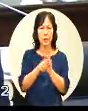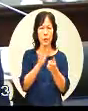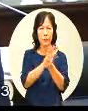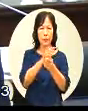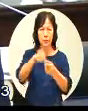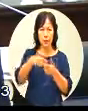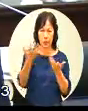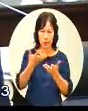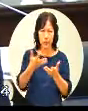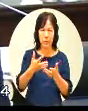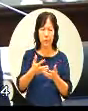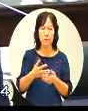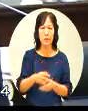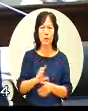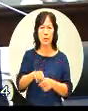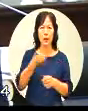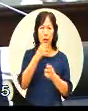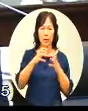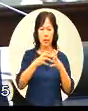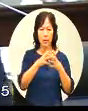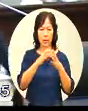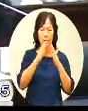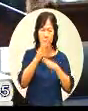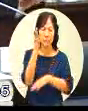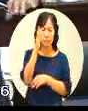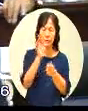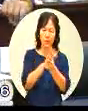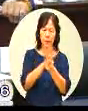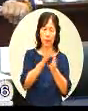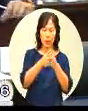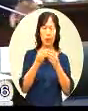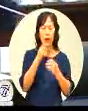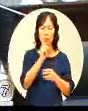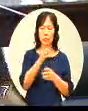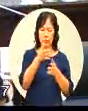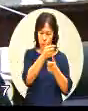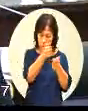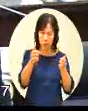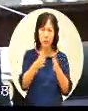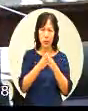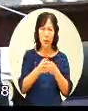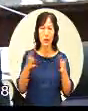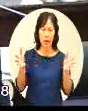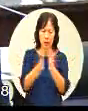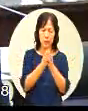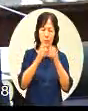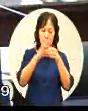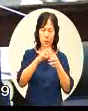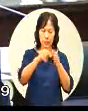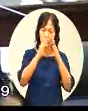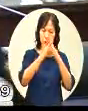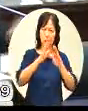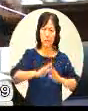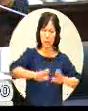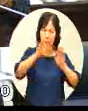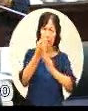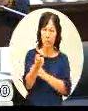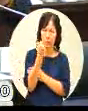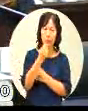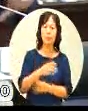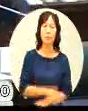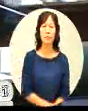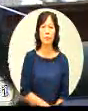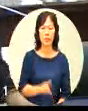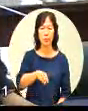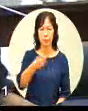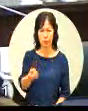有，因为这样的市府的协助，在这里也特别的感谢。当然，我们也一起来为这个城市的进步而努力哈。那请